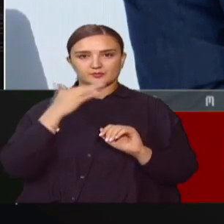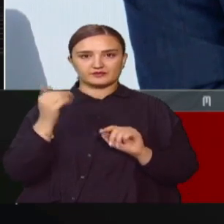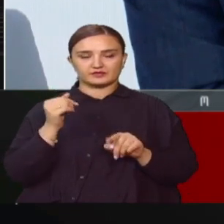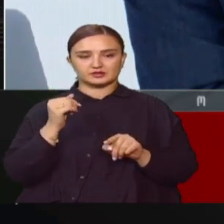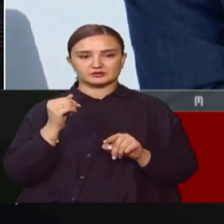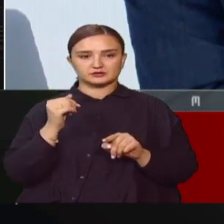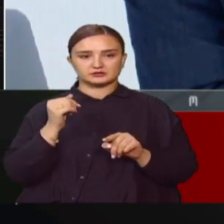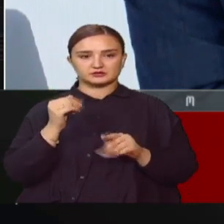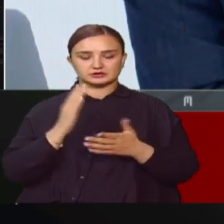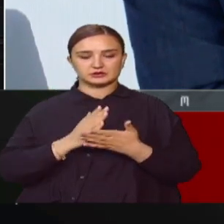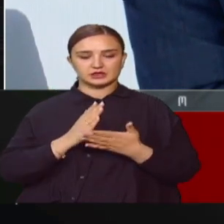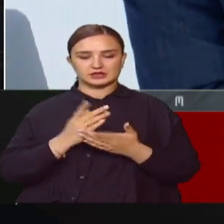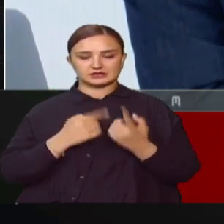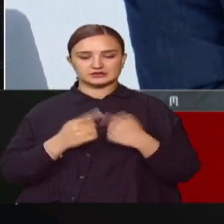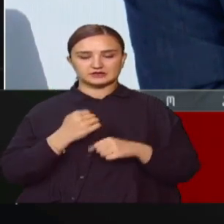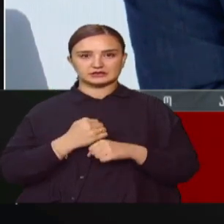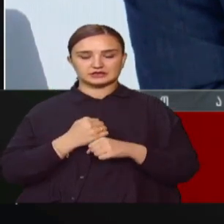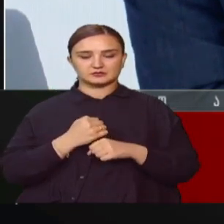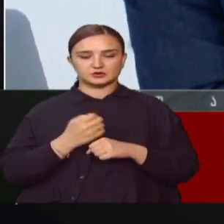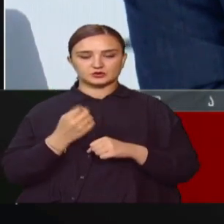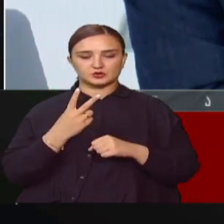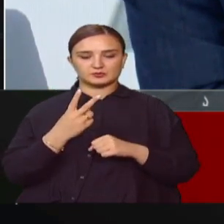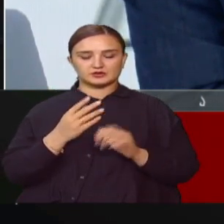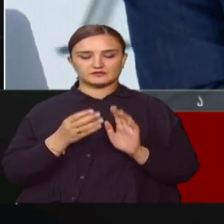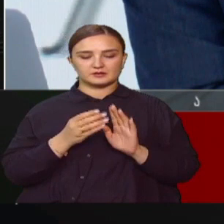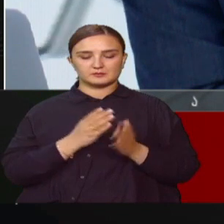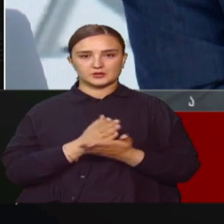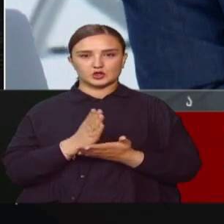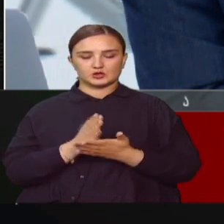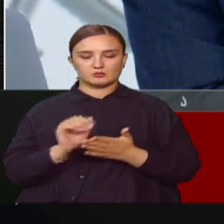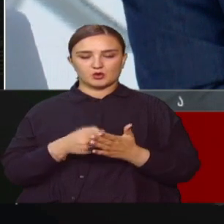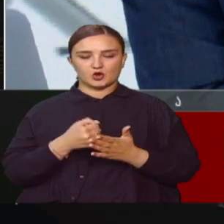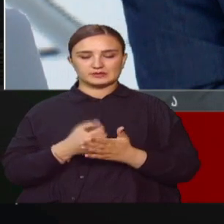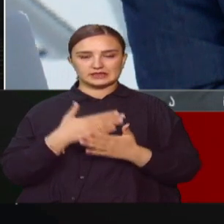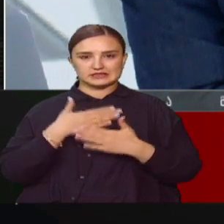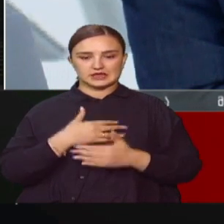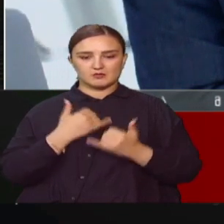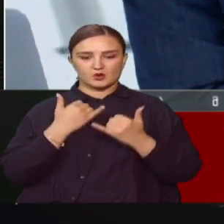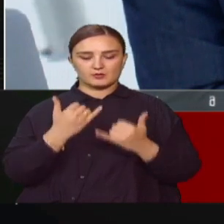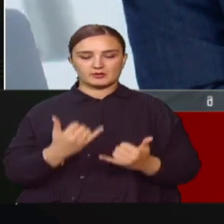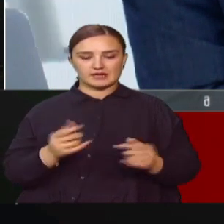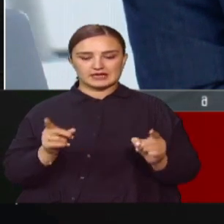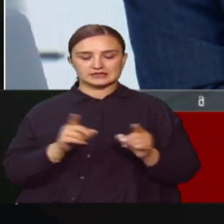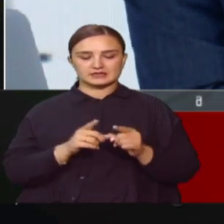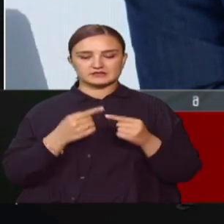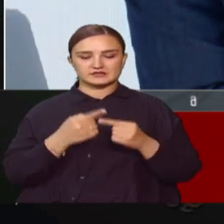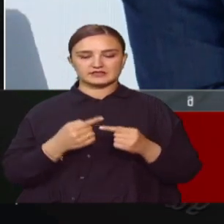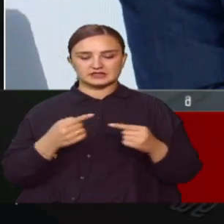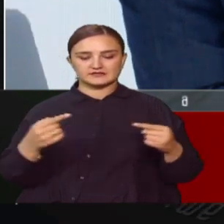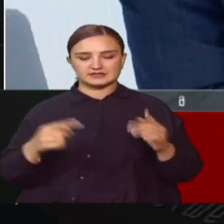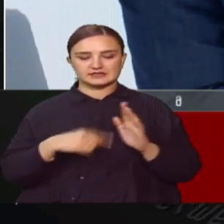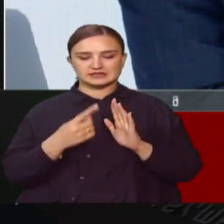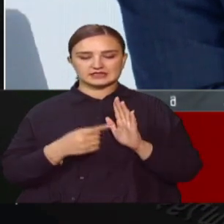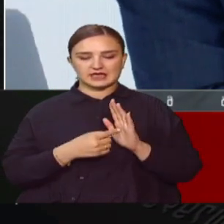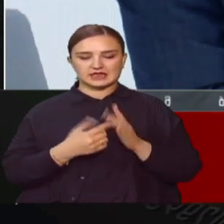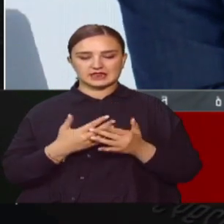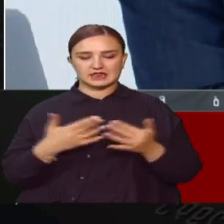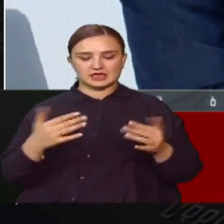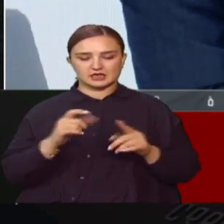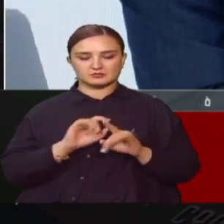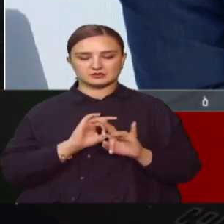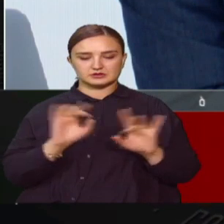da, arisclau gasa câte beli, thormeti prioritatea este bolom de, da, să mac opile blat. Asevem, scuada scua, să câte trebuie am axulep